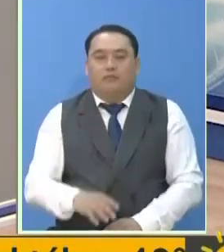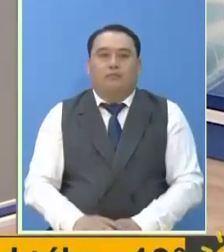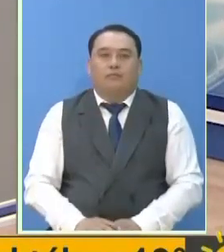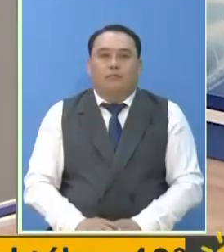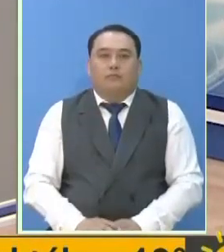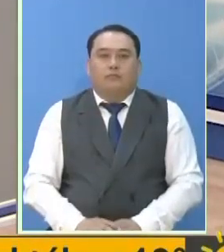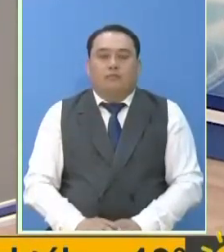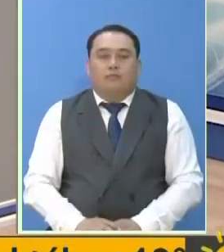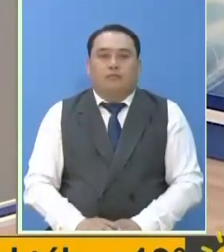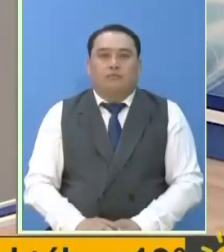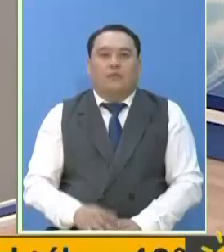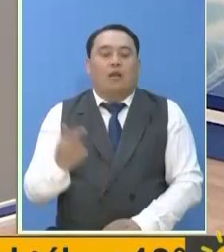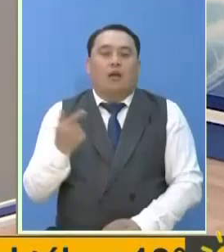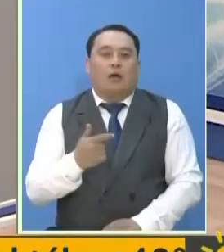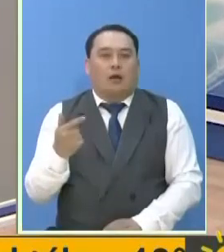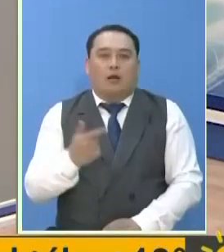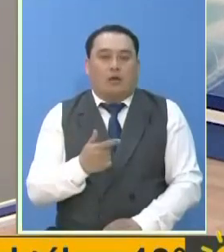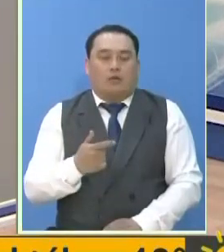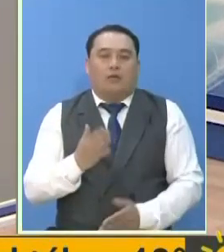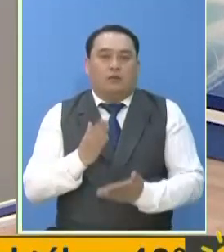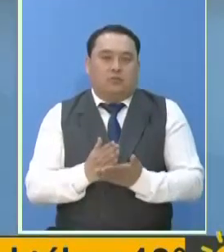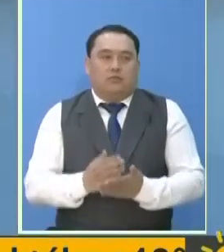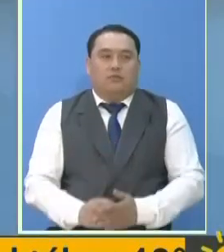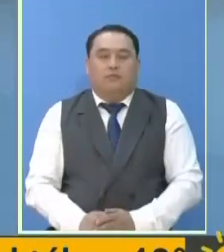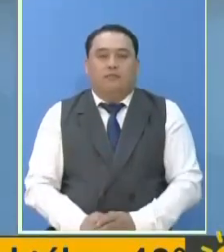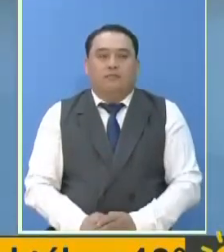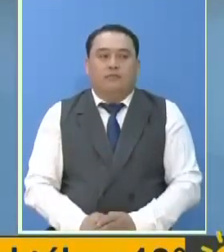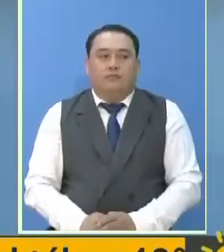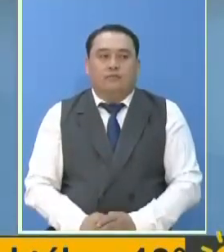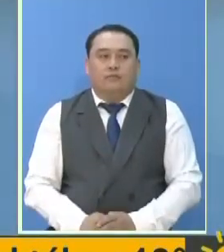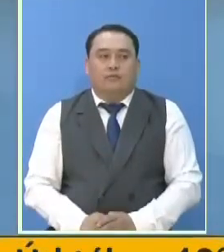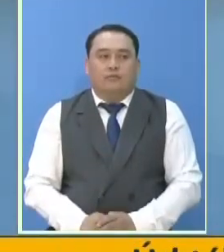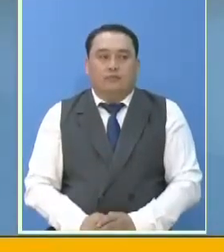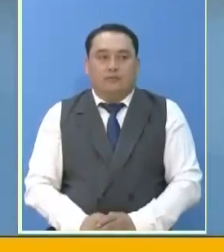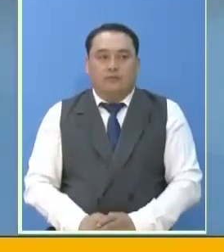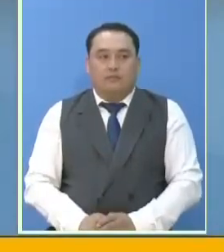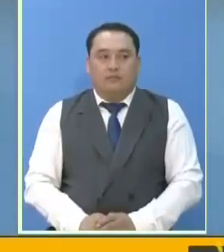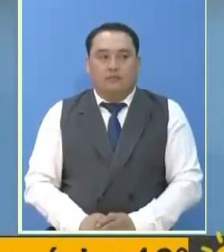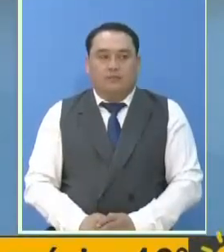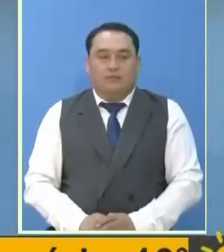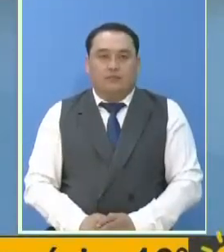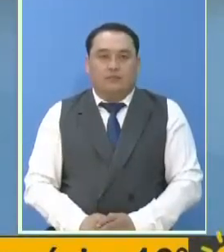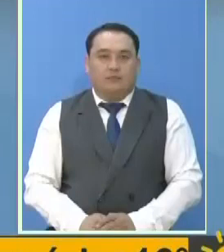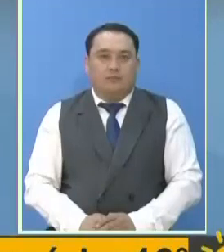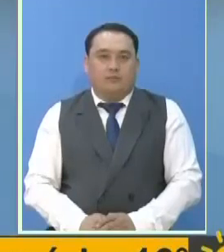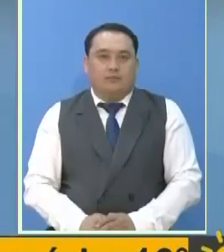тех гарантий, которые сейчас предлагаются. Ну, вот понятно, что нет худа без